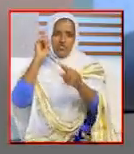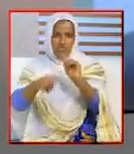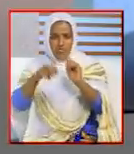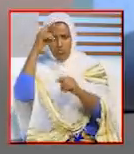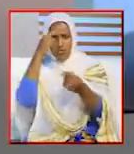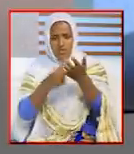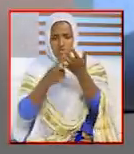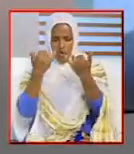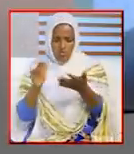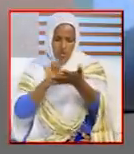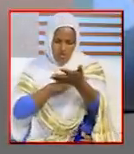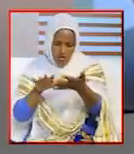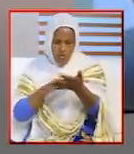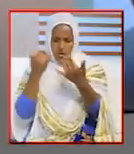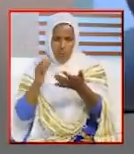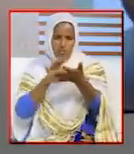ያቃተኝ ነገር